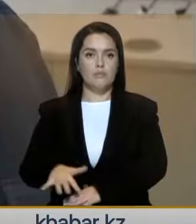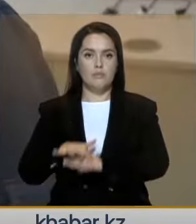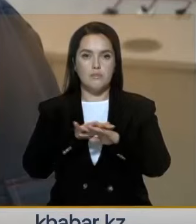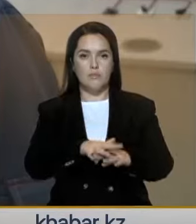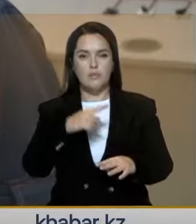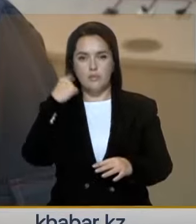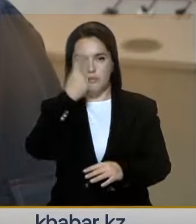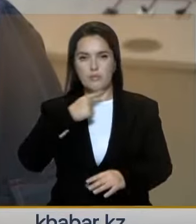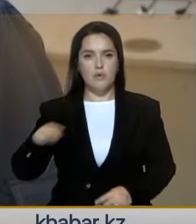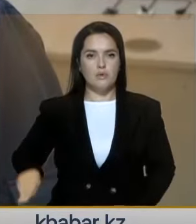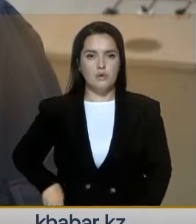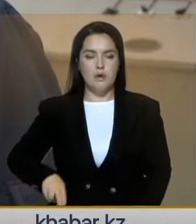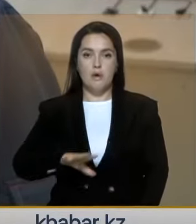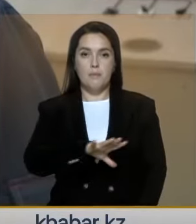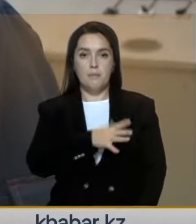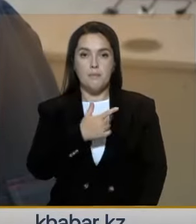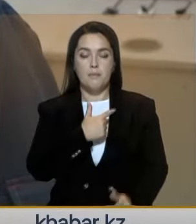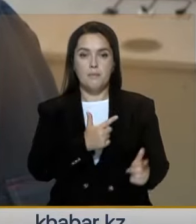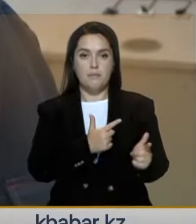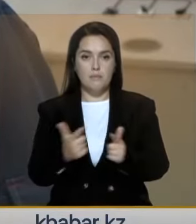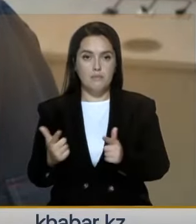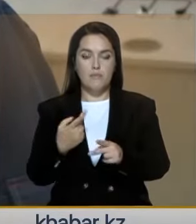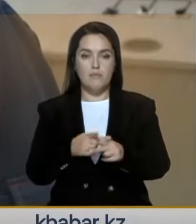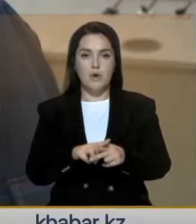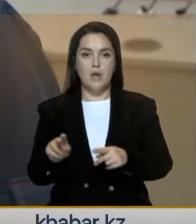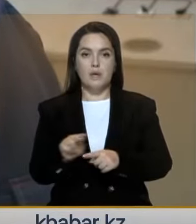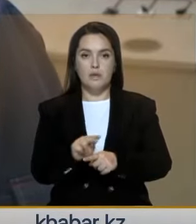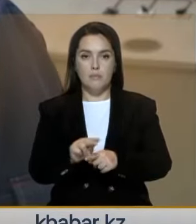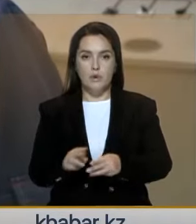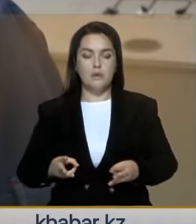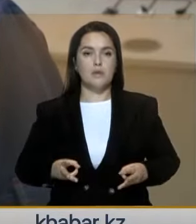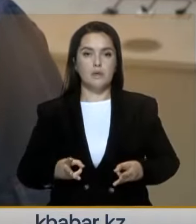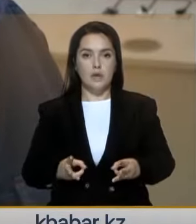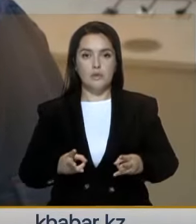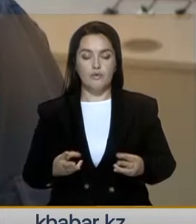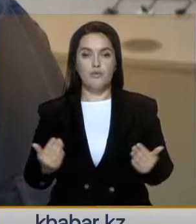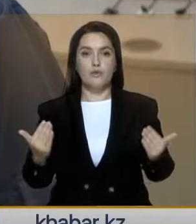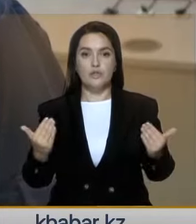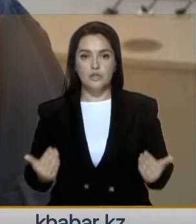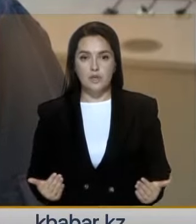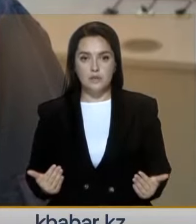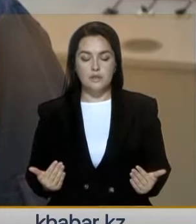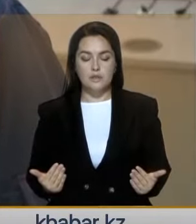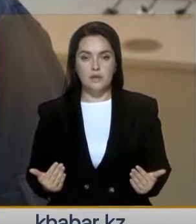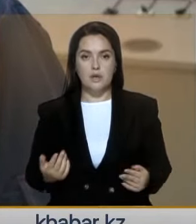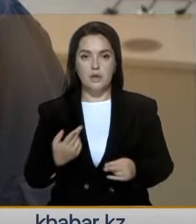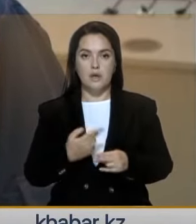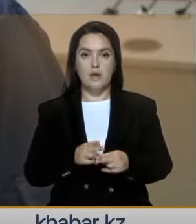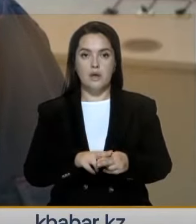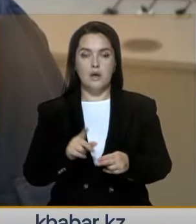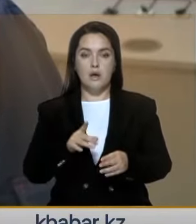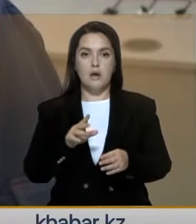Мы выполнили запланированные все текущие ремонты котлов и турбин. На данный момент находится в